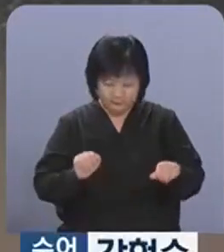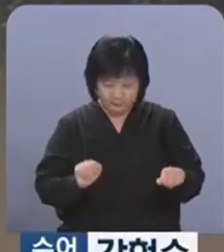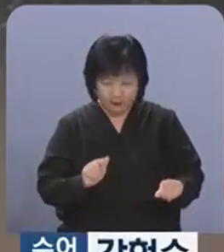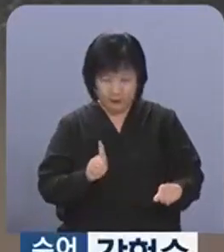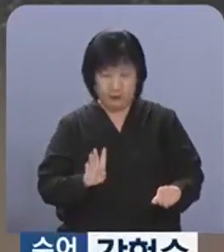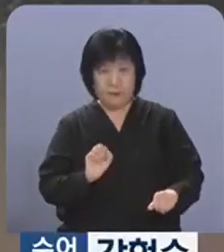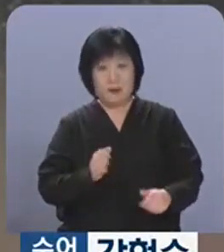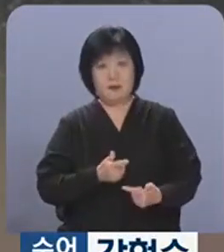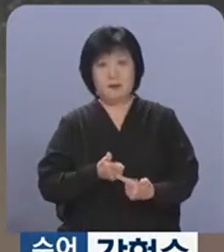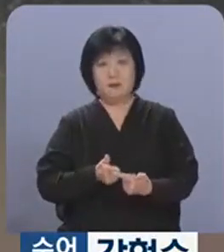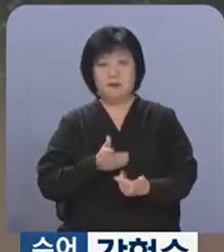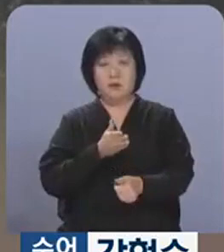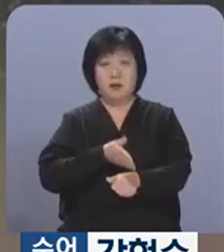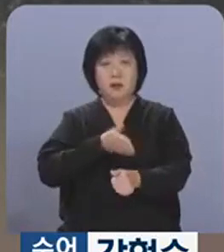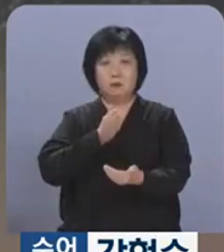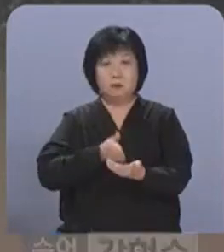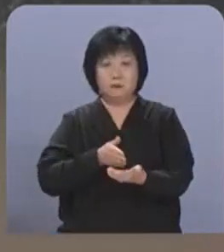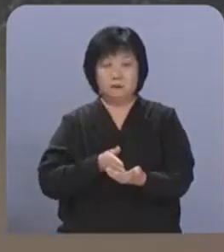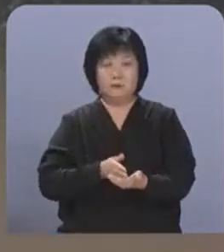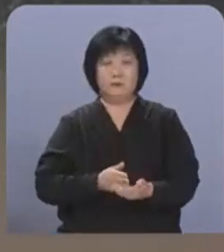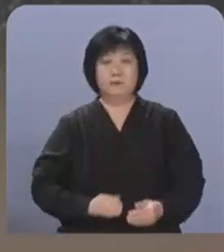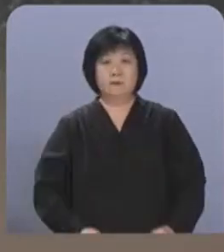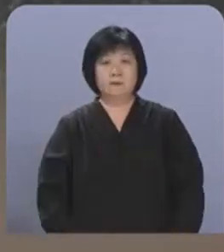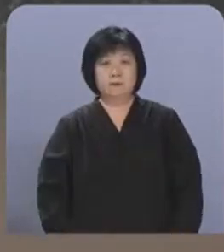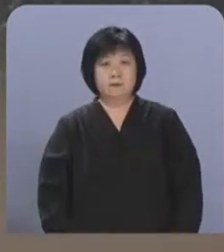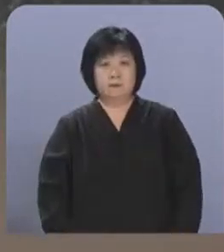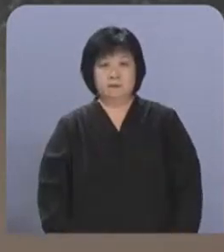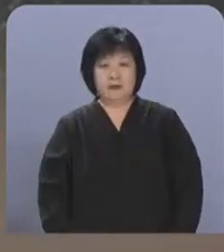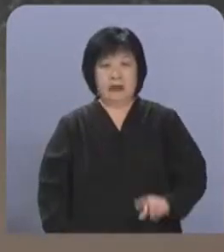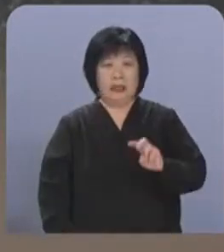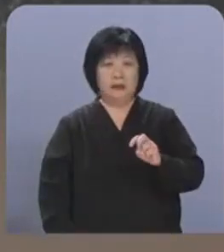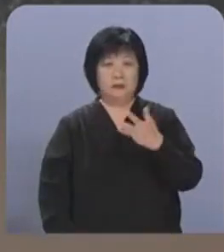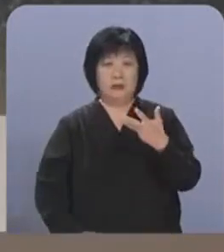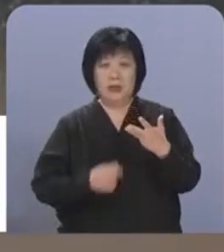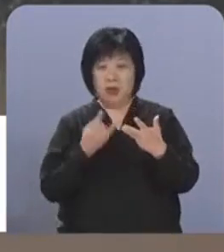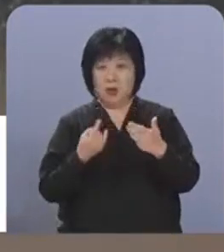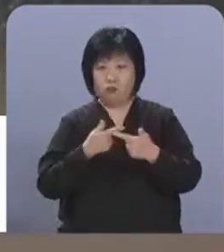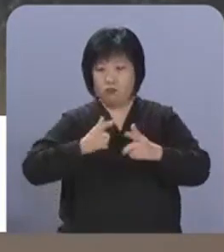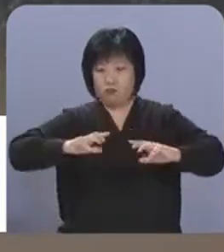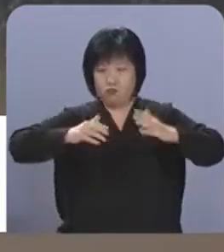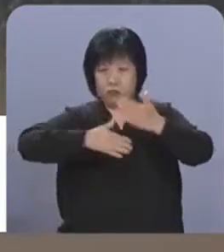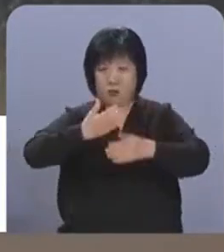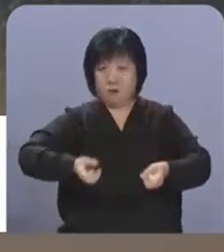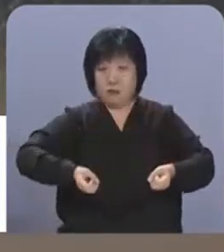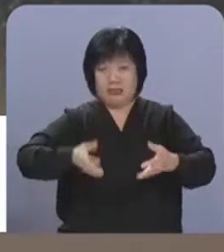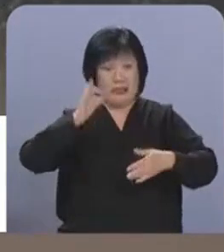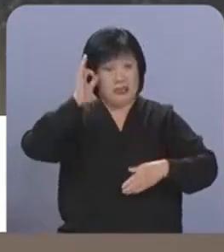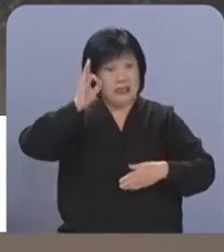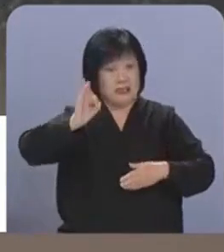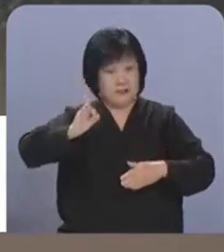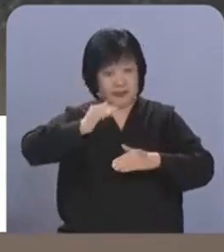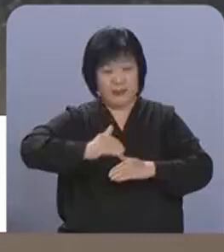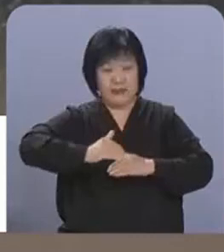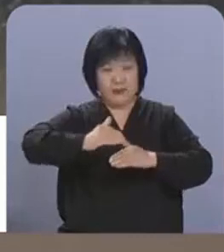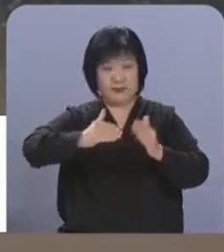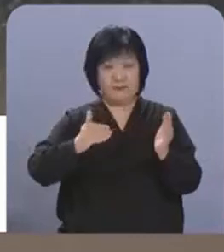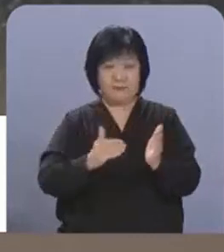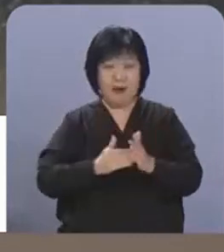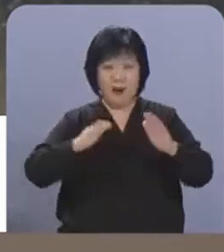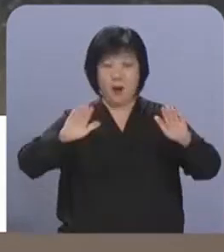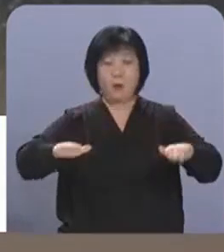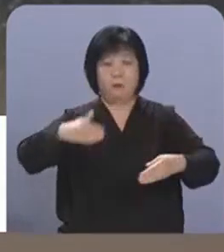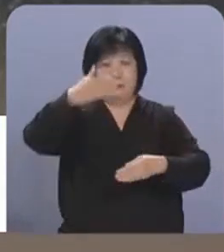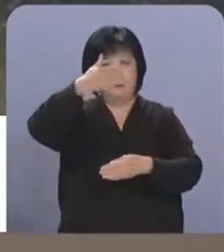안녕하십니까. KBS 9시 부산 뉴스입니다. 제28회 부산국제영화제가 열흘간의 일정을 마치고 오늘